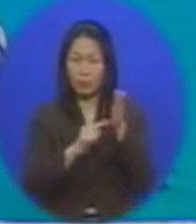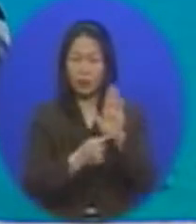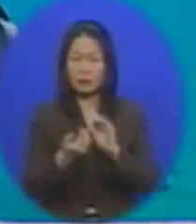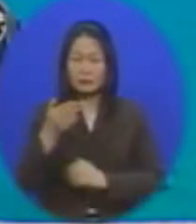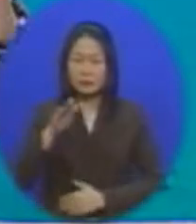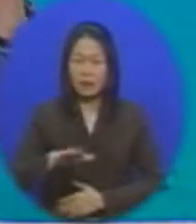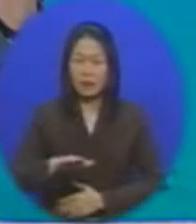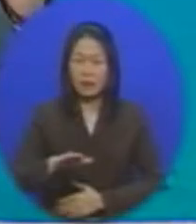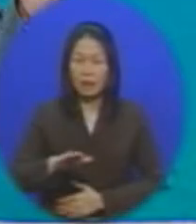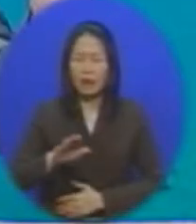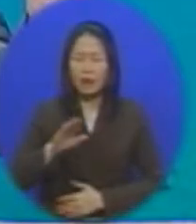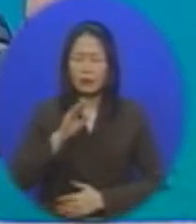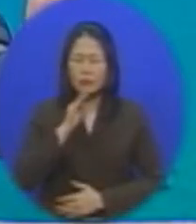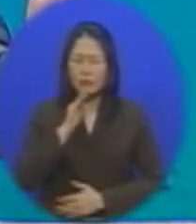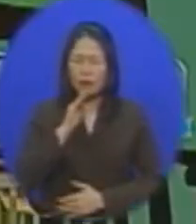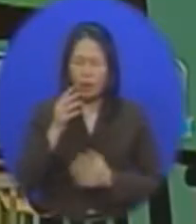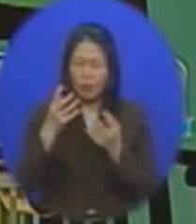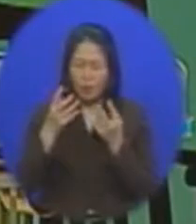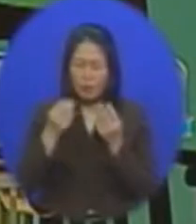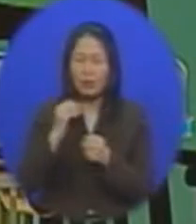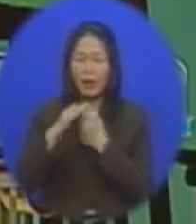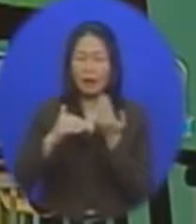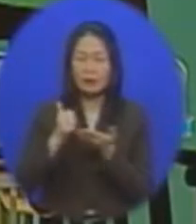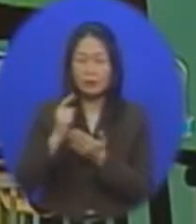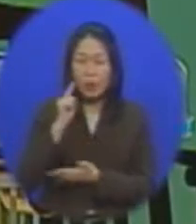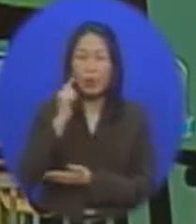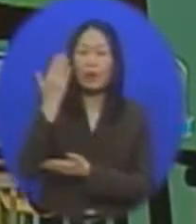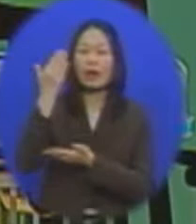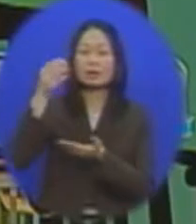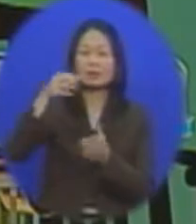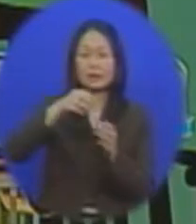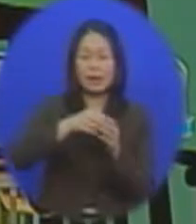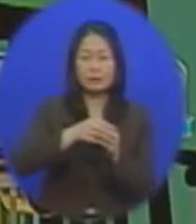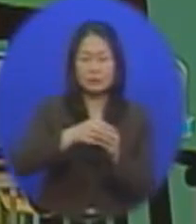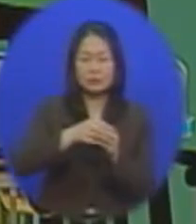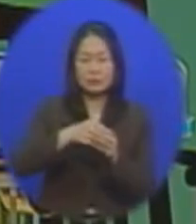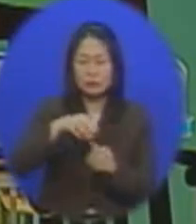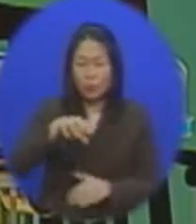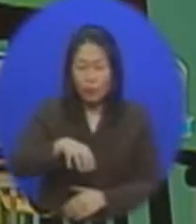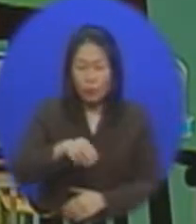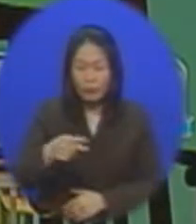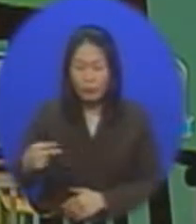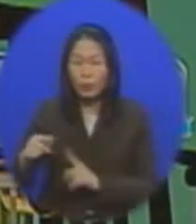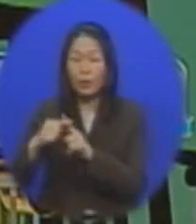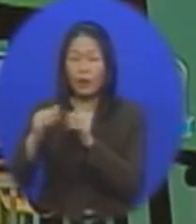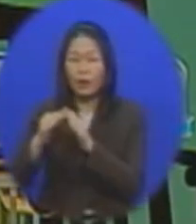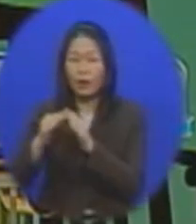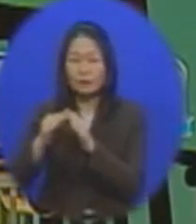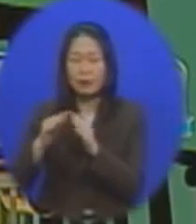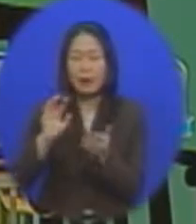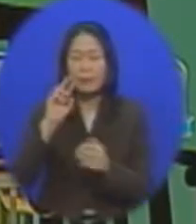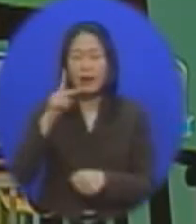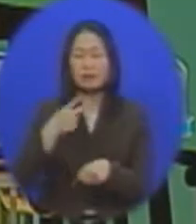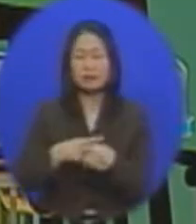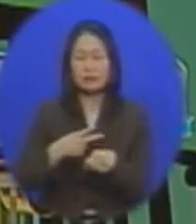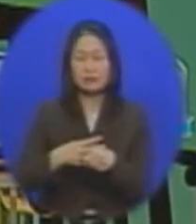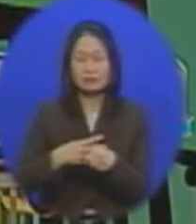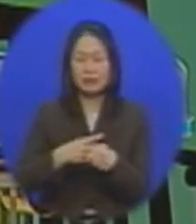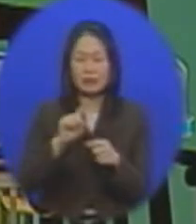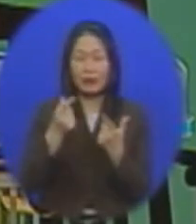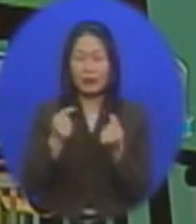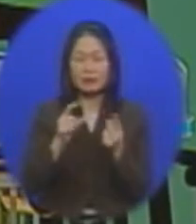얼마나 하나님의 영광을 담은 곳인지 사도 바울이 이 표현을 쓰면서 가슴이 터질 것